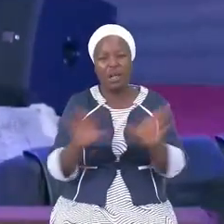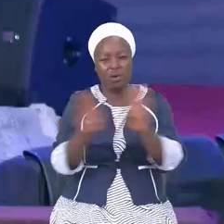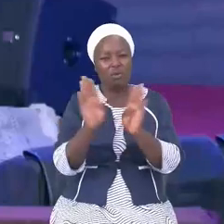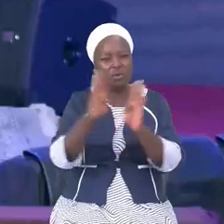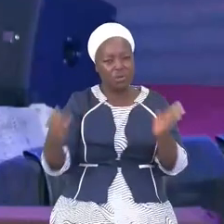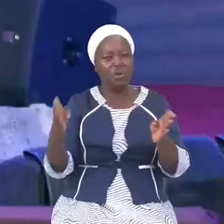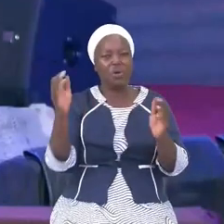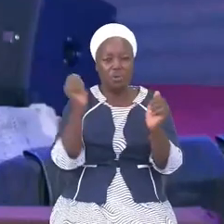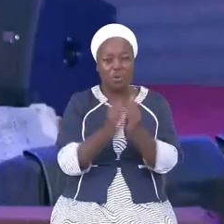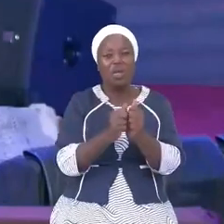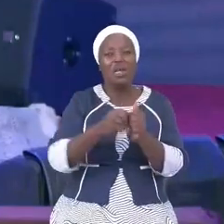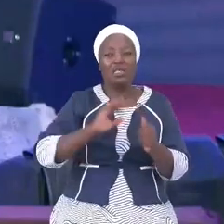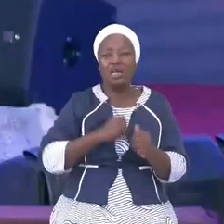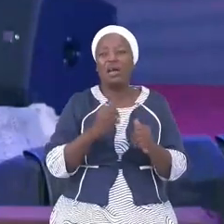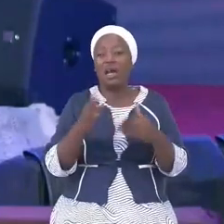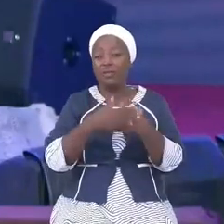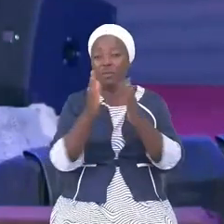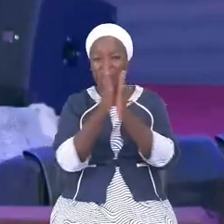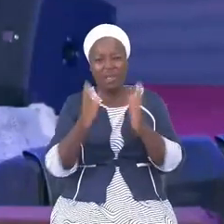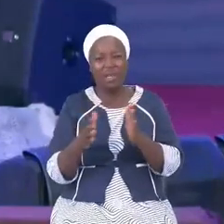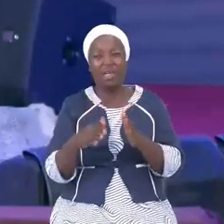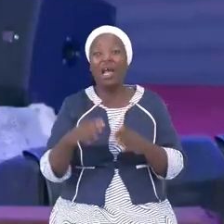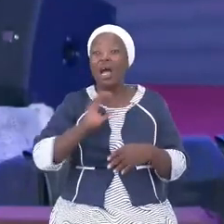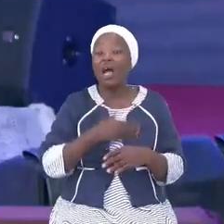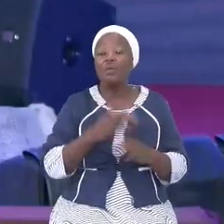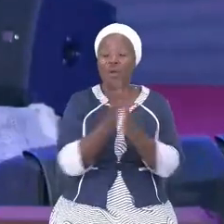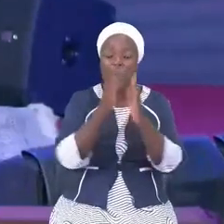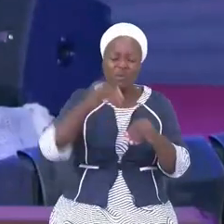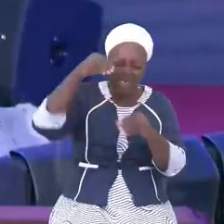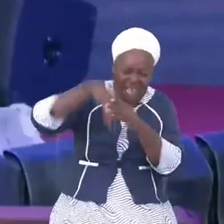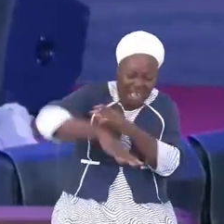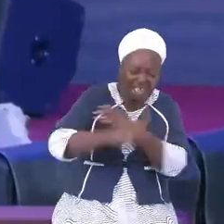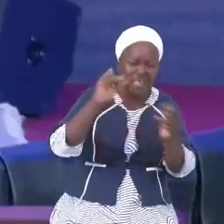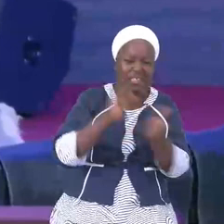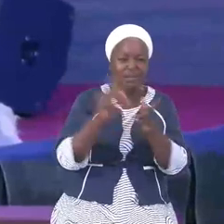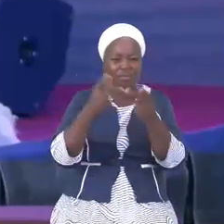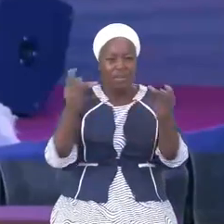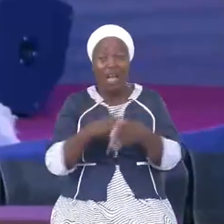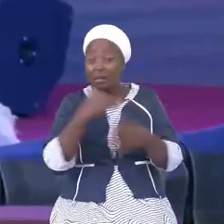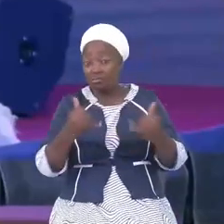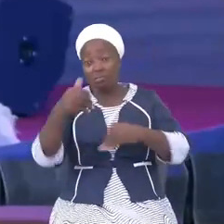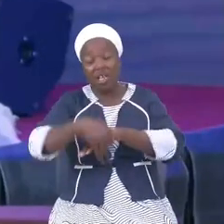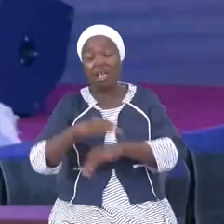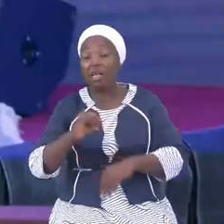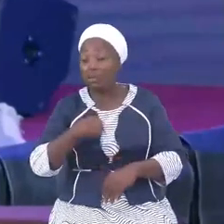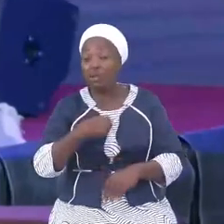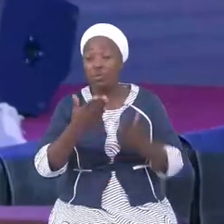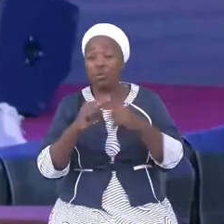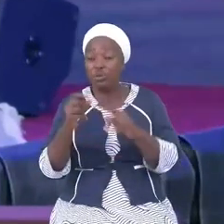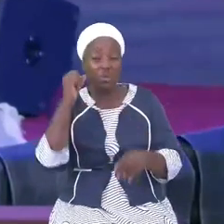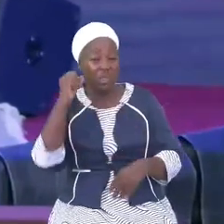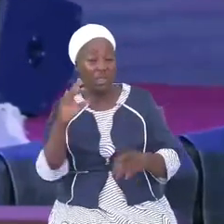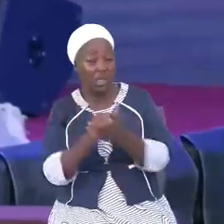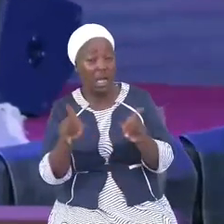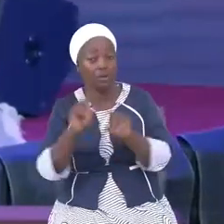ne pouvons pas aller là-bas, mais nos prières peuvent pénétrer là-bas. Et ce soir, comprenez, quand vous ouvrez votre bouche, et